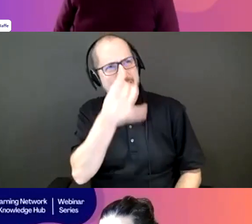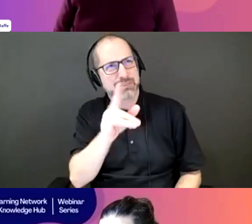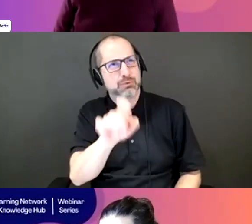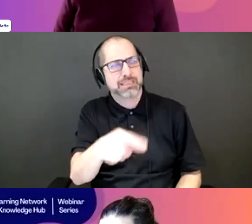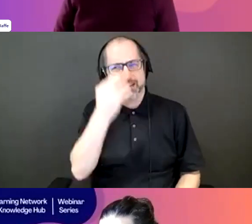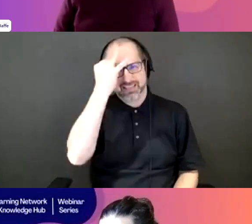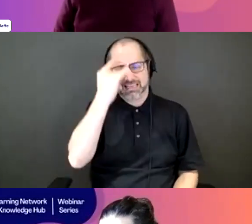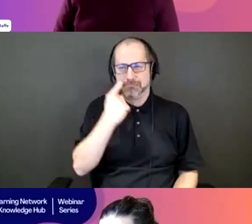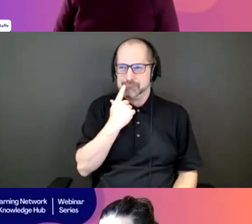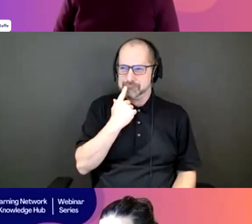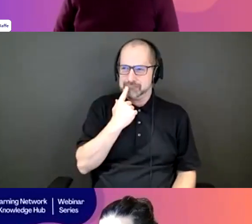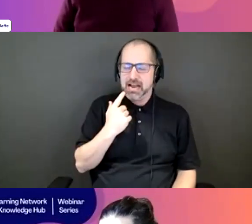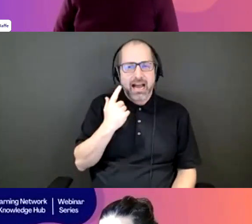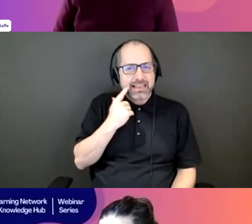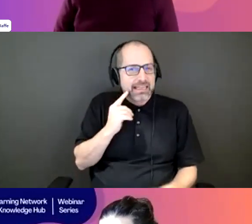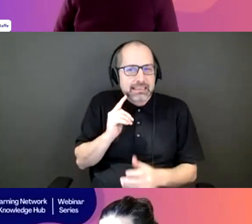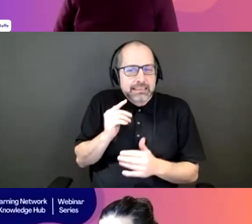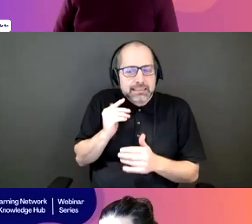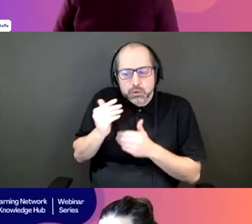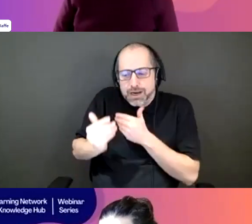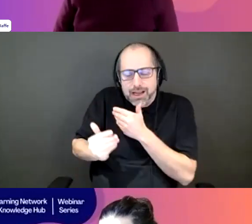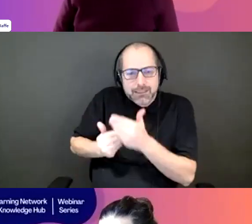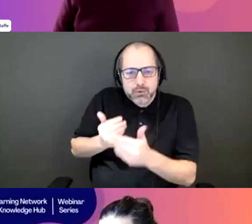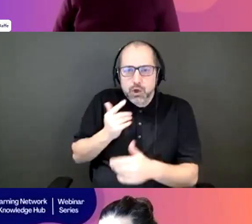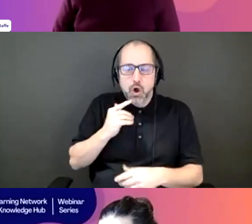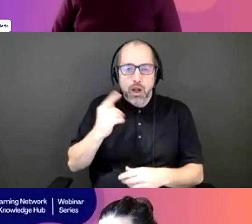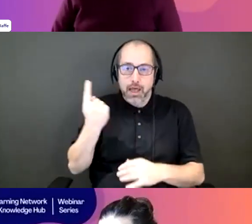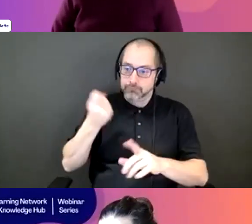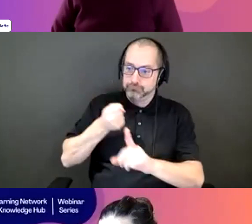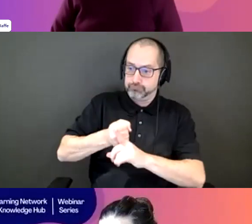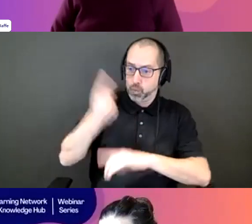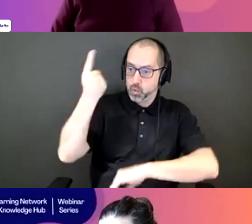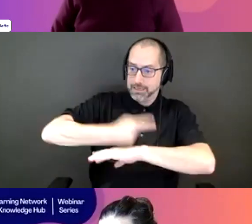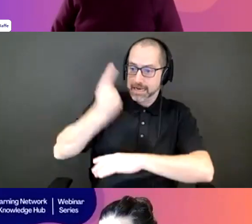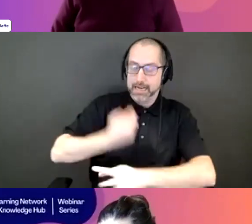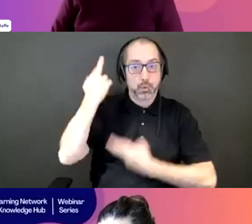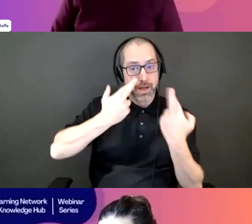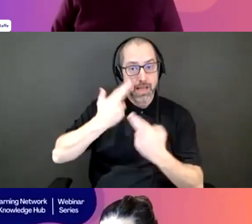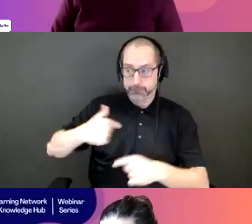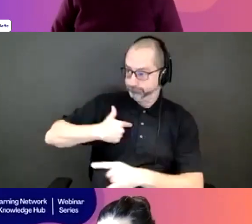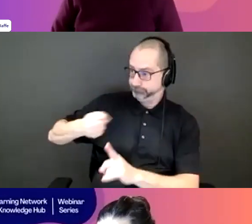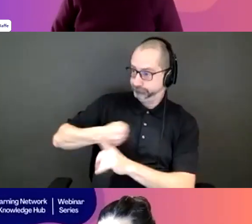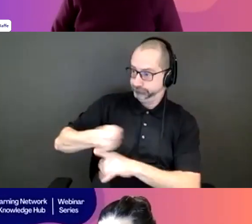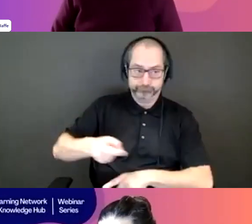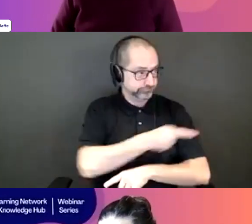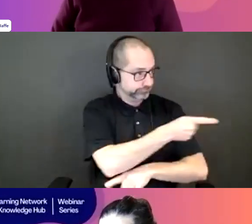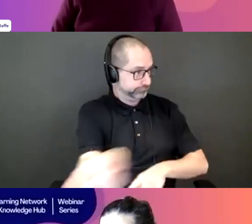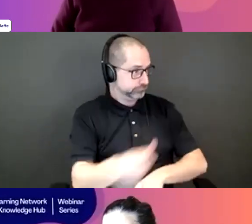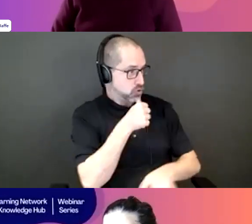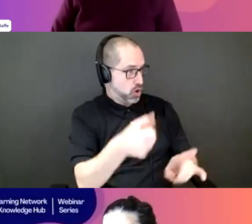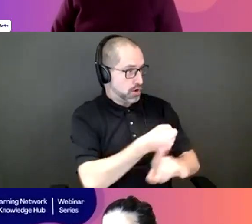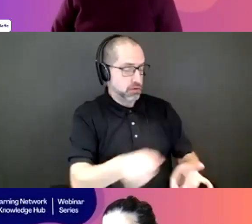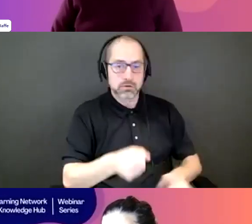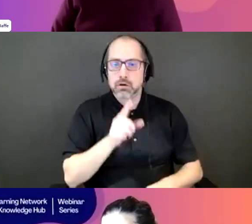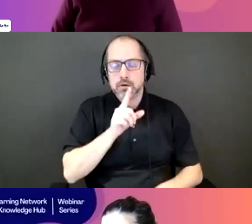intéressante je crois que beaucoup de cela et graduel on ne se réveille pas un jour en disant ah c'est ce que je vis